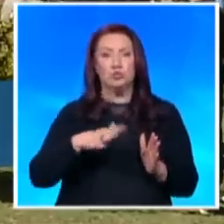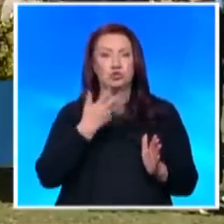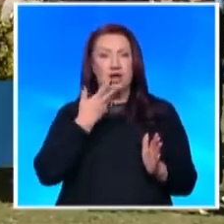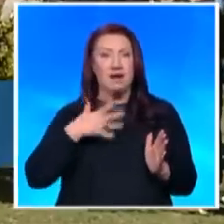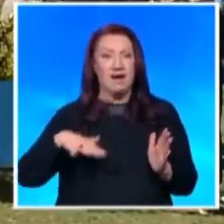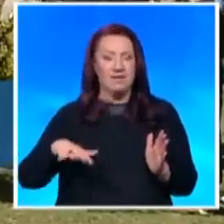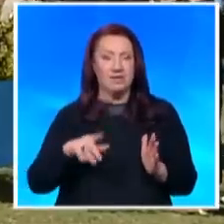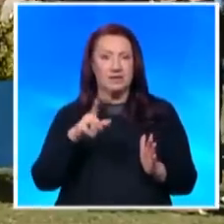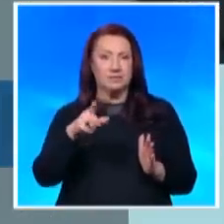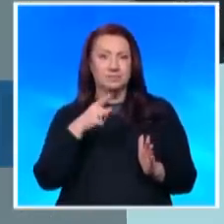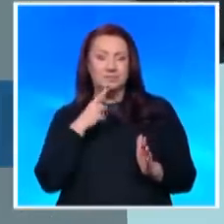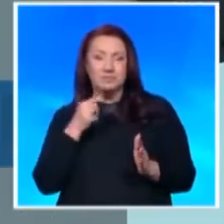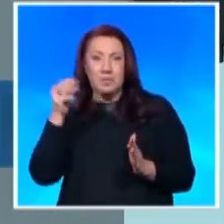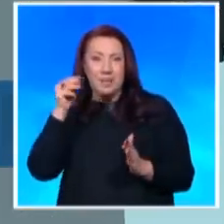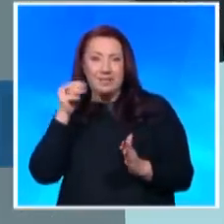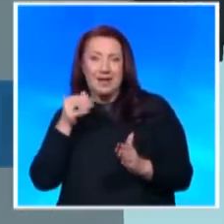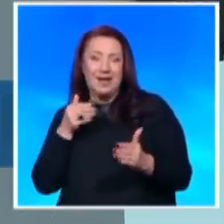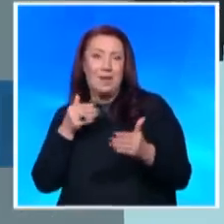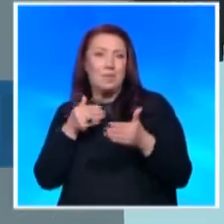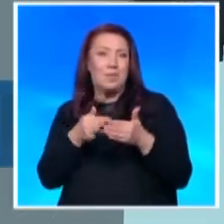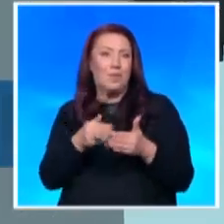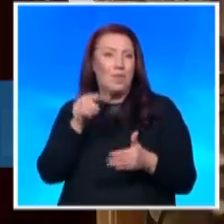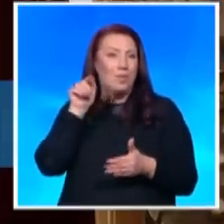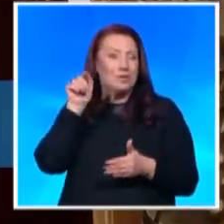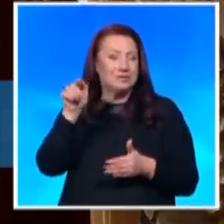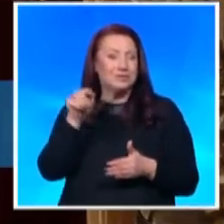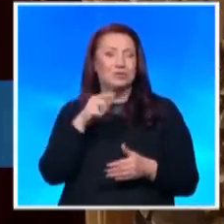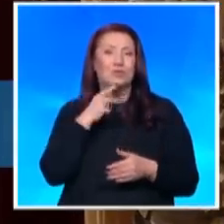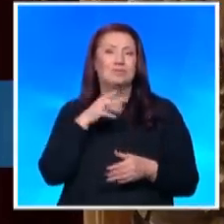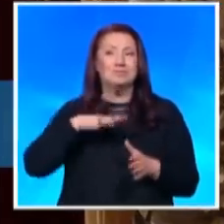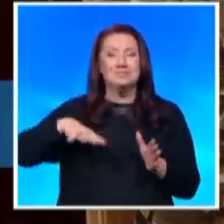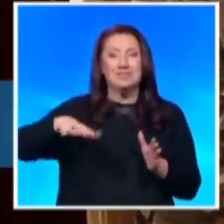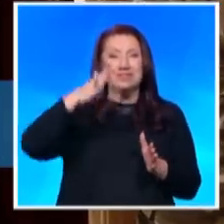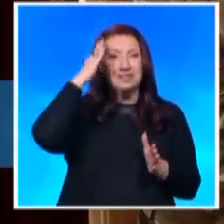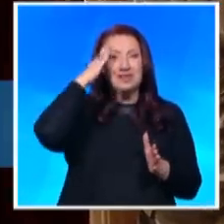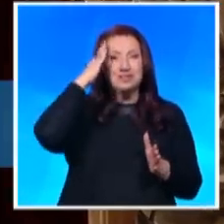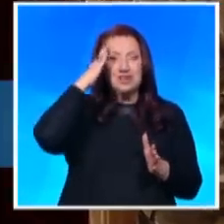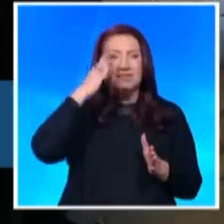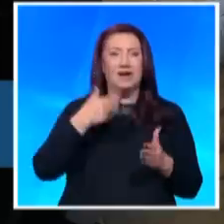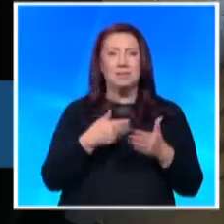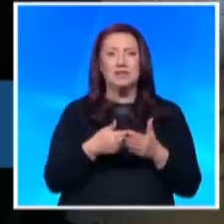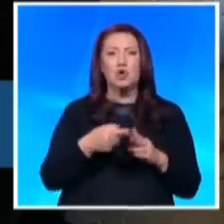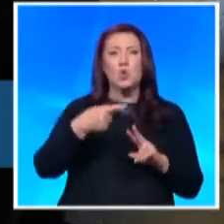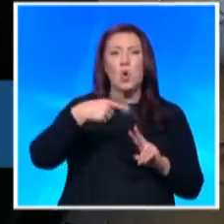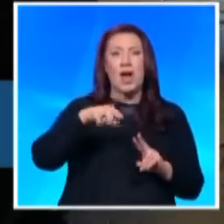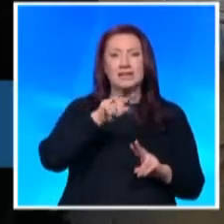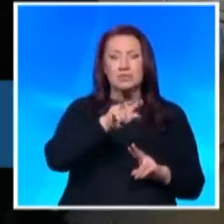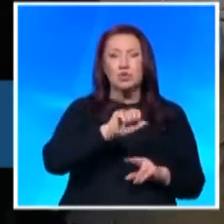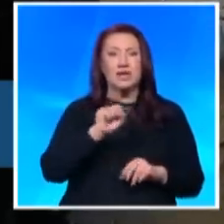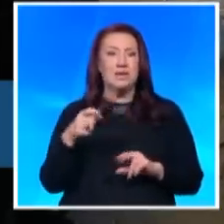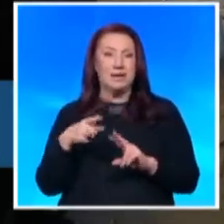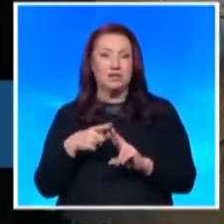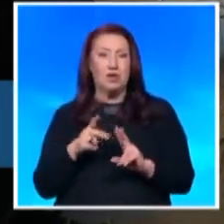храма Свети Йоан Рилски Чудотворец край Претория и Йоханесбург. Как нашите сънародници гледат към родината от хиляди